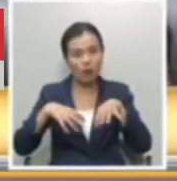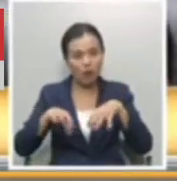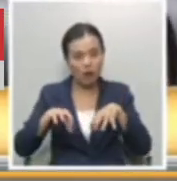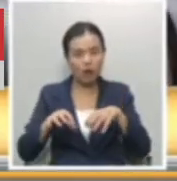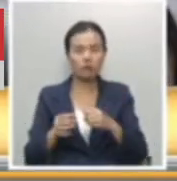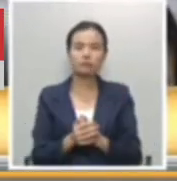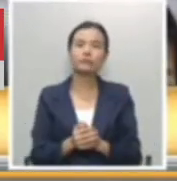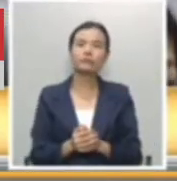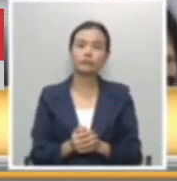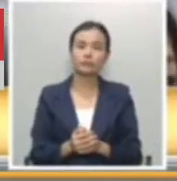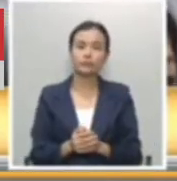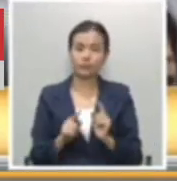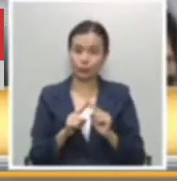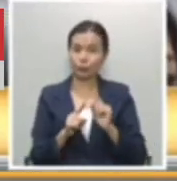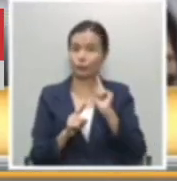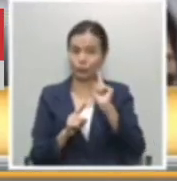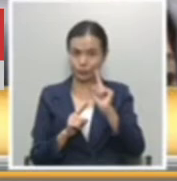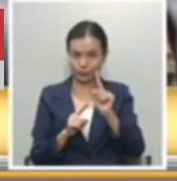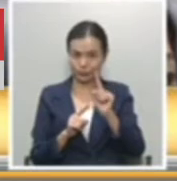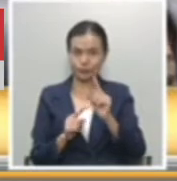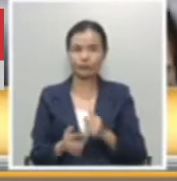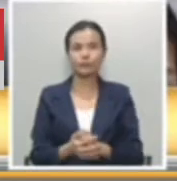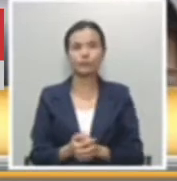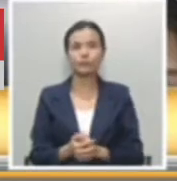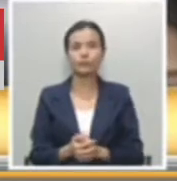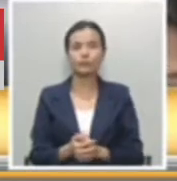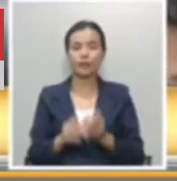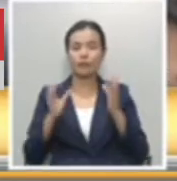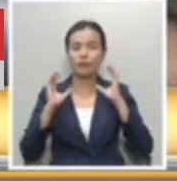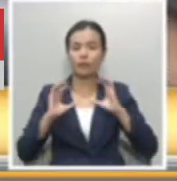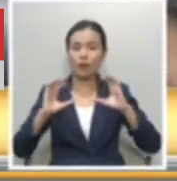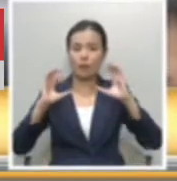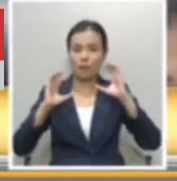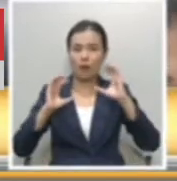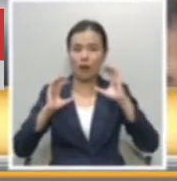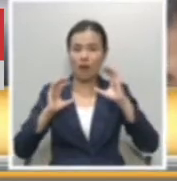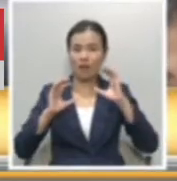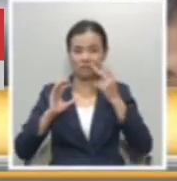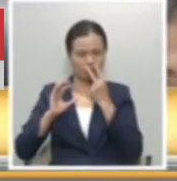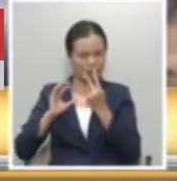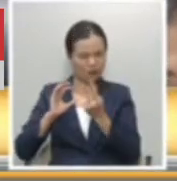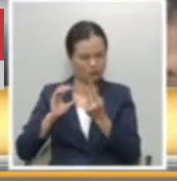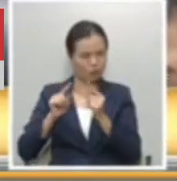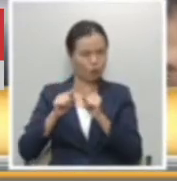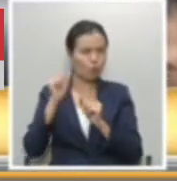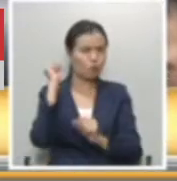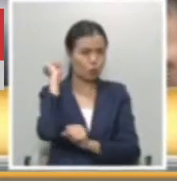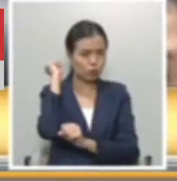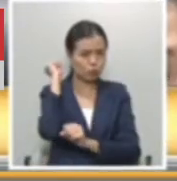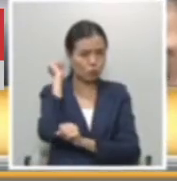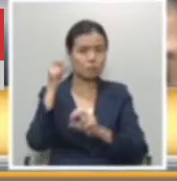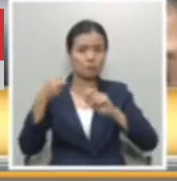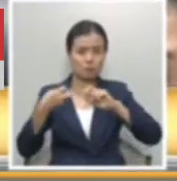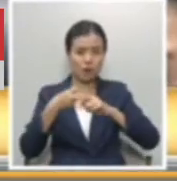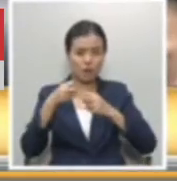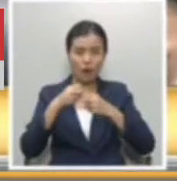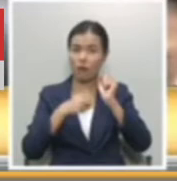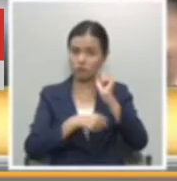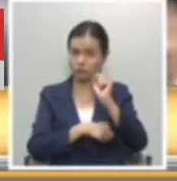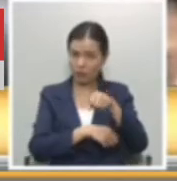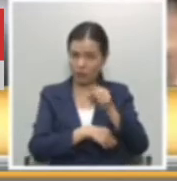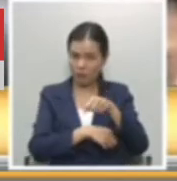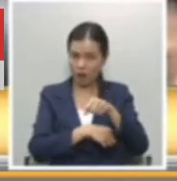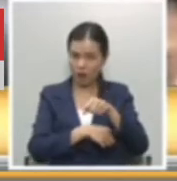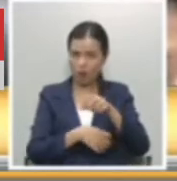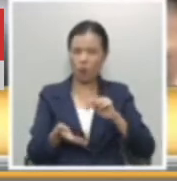านประธานครับข้อที่1ครับรัฐบาลมองคนจนเป็นปัญหาใช่หรือไม่นะครับจึง